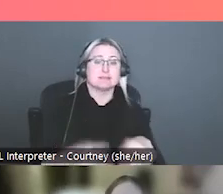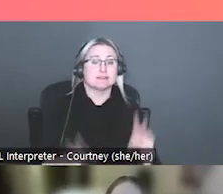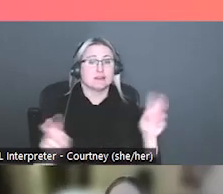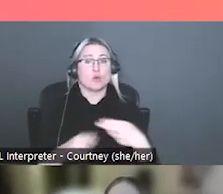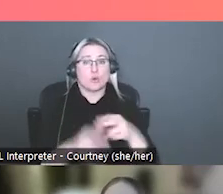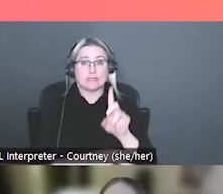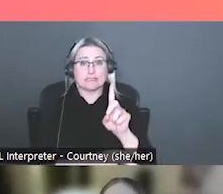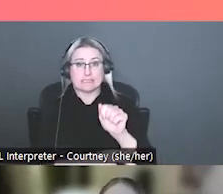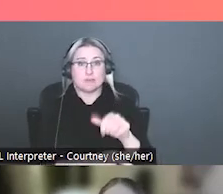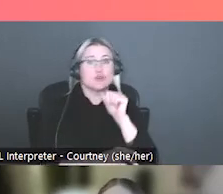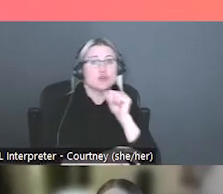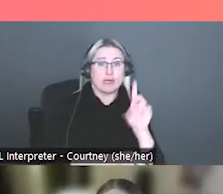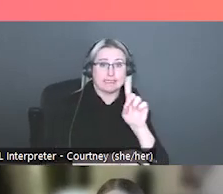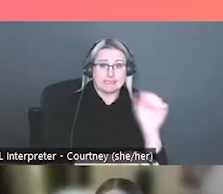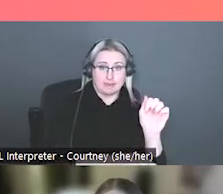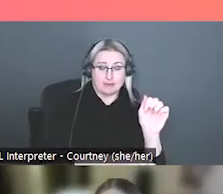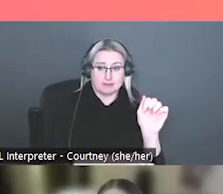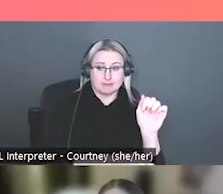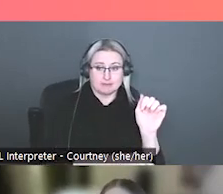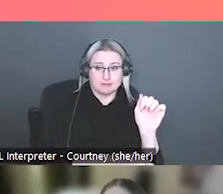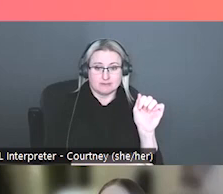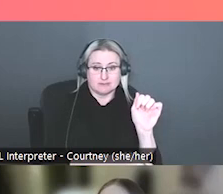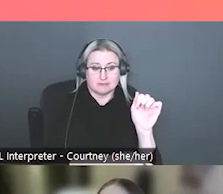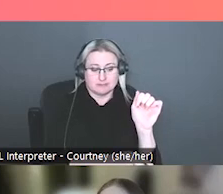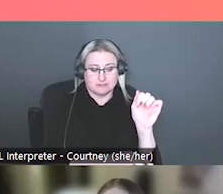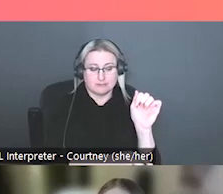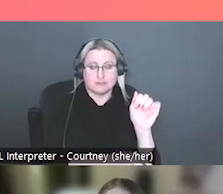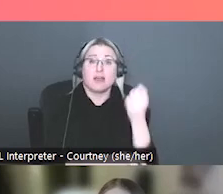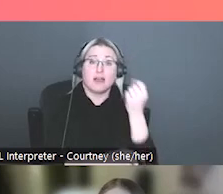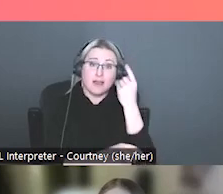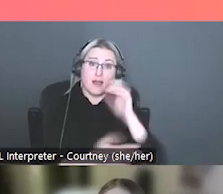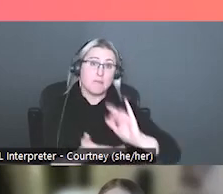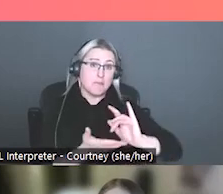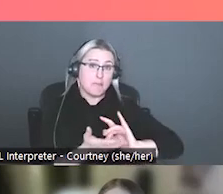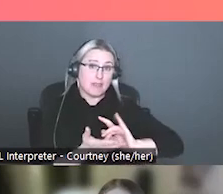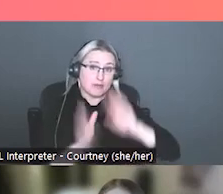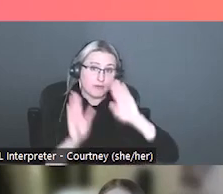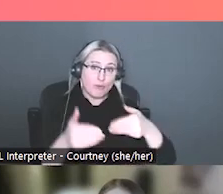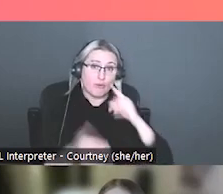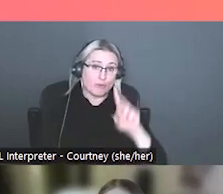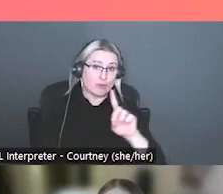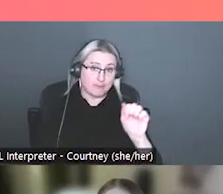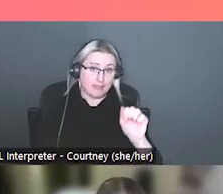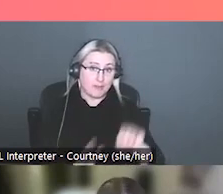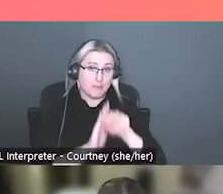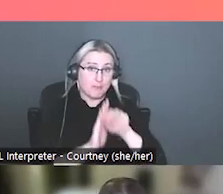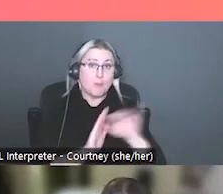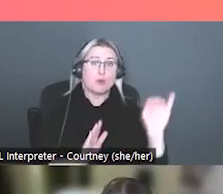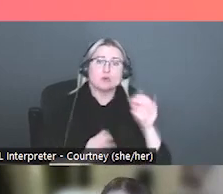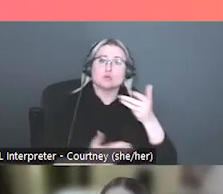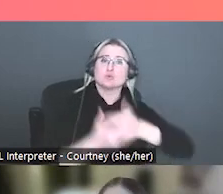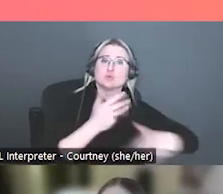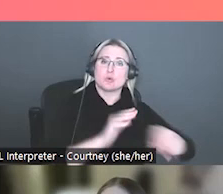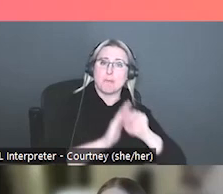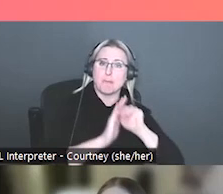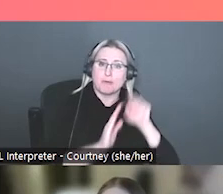terme handicapé et non handicapé parle du modèle médical du handicap, mais aussi